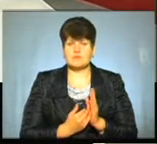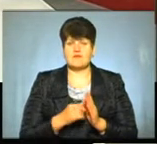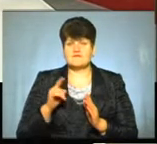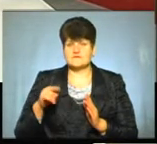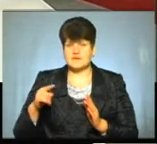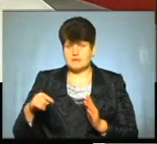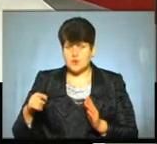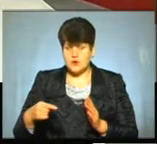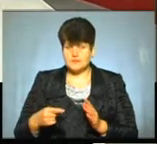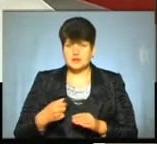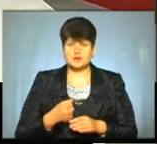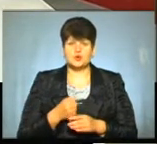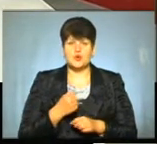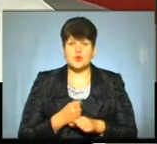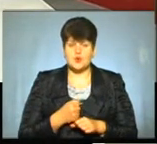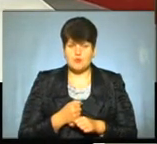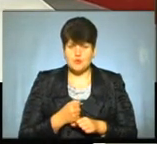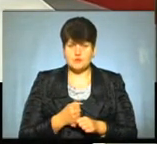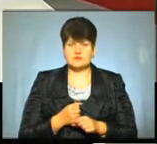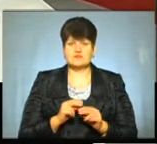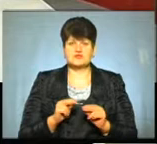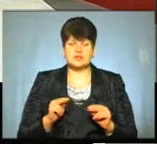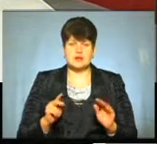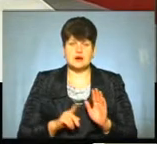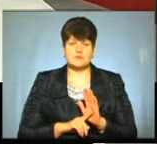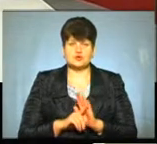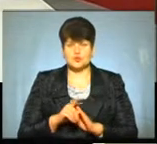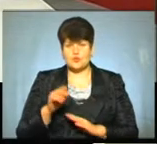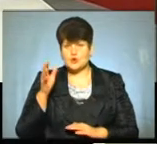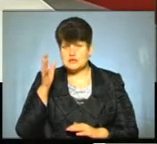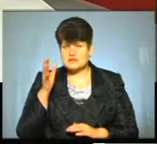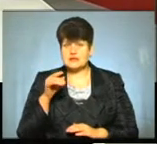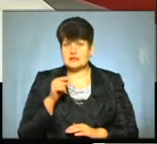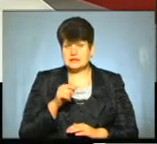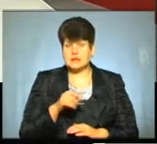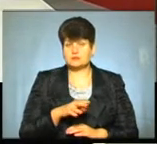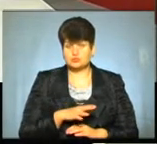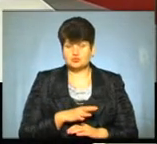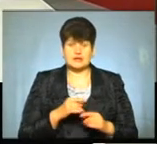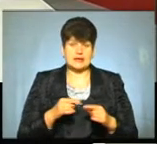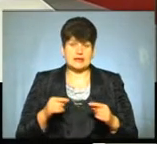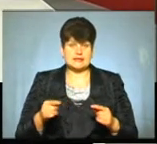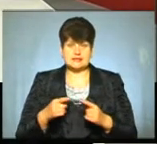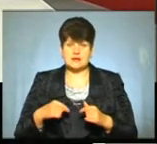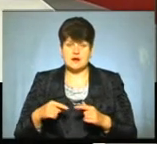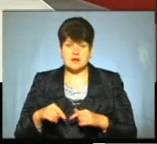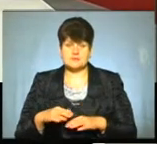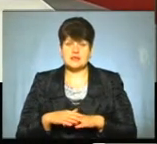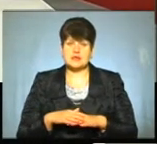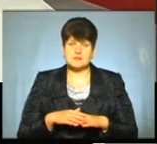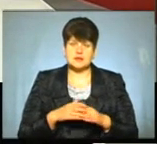програмовими вимогами до роботи безпосередньо вчителя початкової освіти. І там, бачите, були різні галузі,